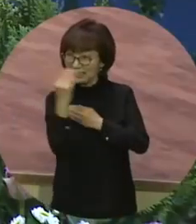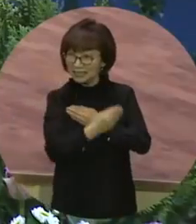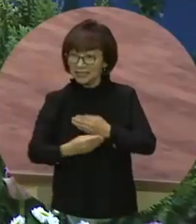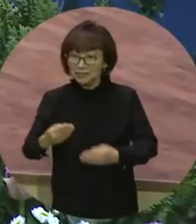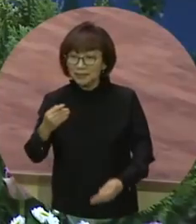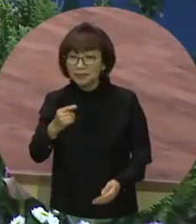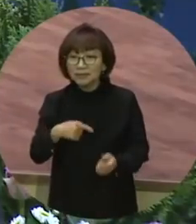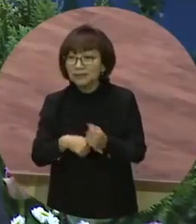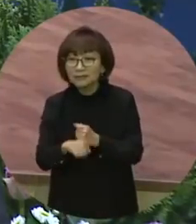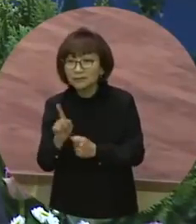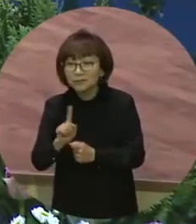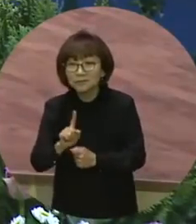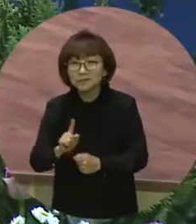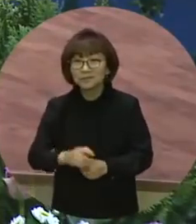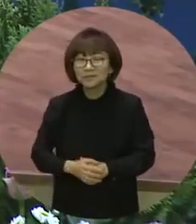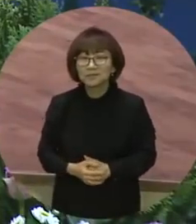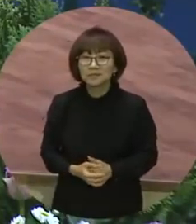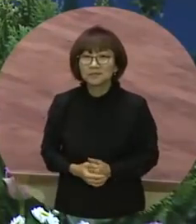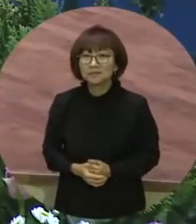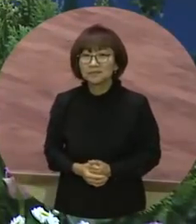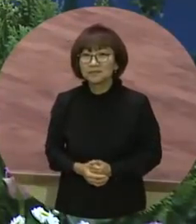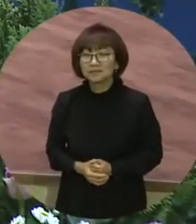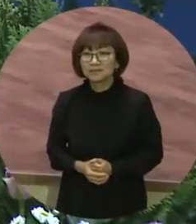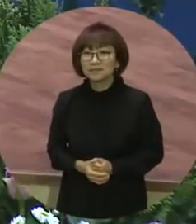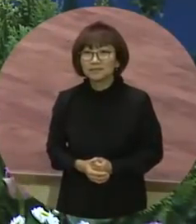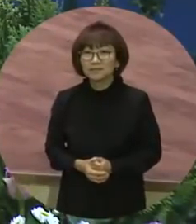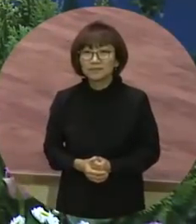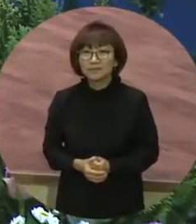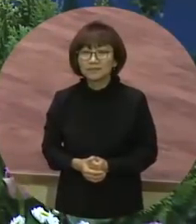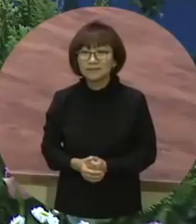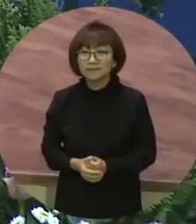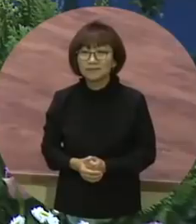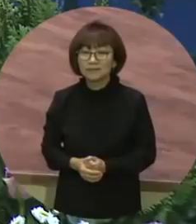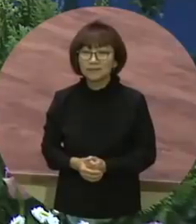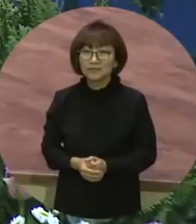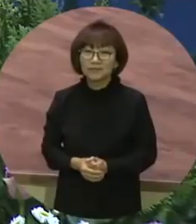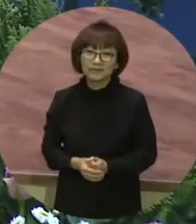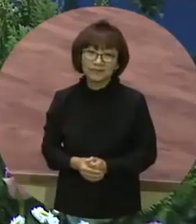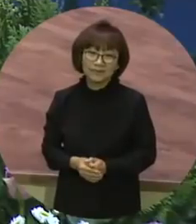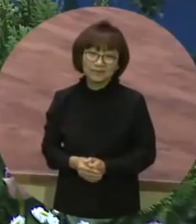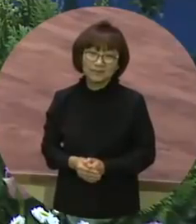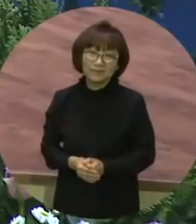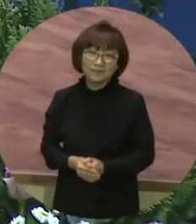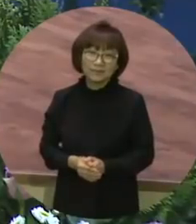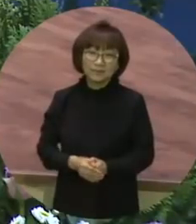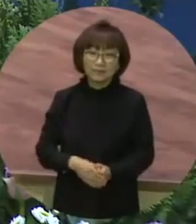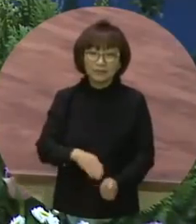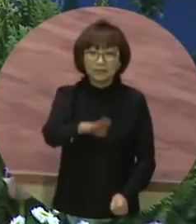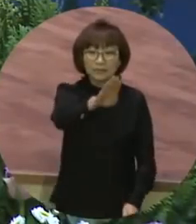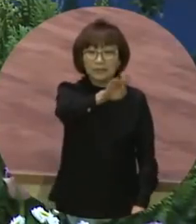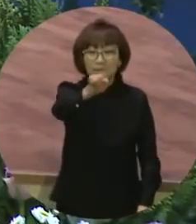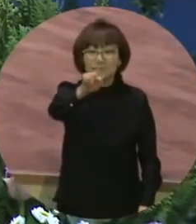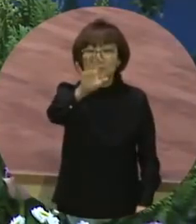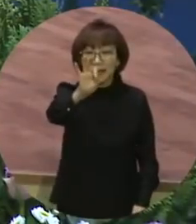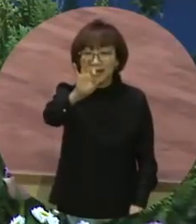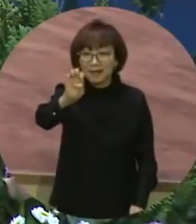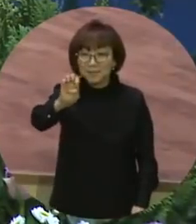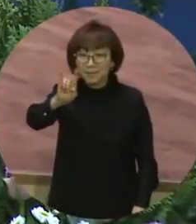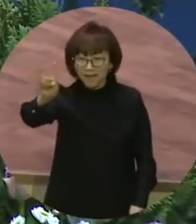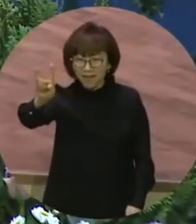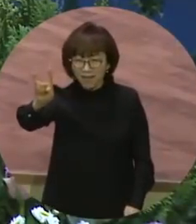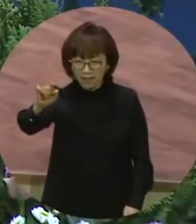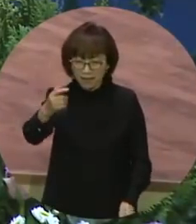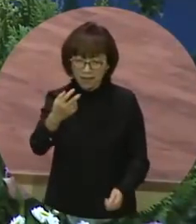히브리 말로 마게니라 합니다. 마게니라 하는데 이게 무슨 뜻인가 하면요. 여기서 말하는 방패는요. 신적